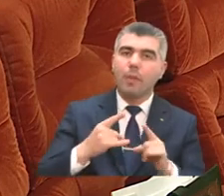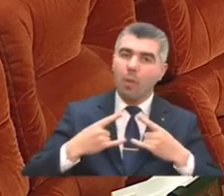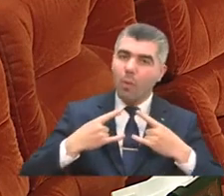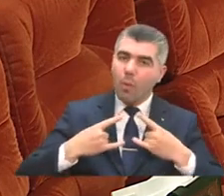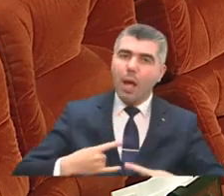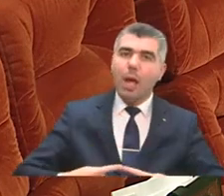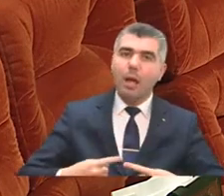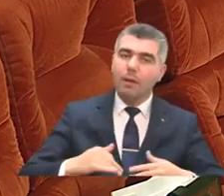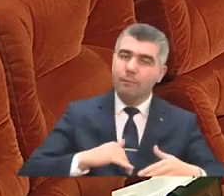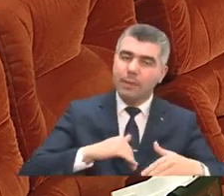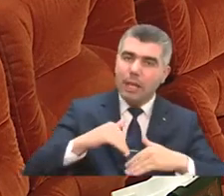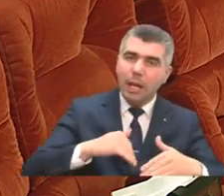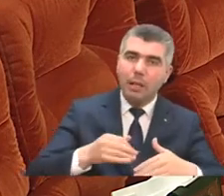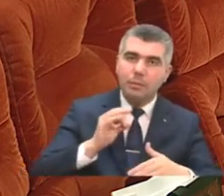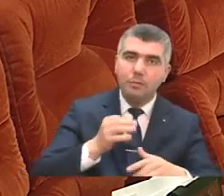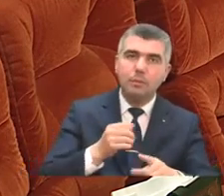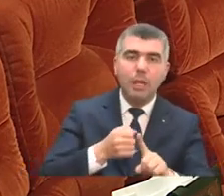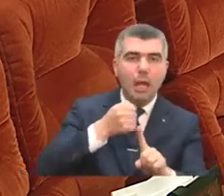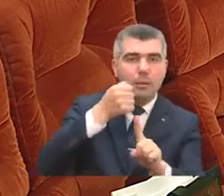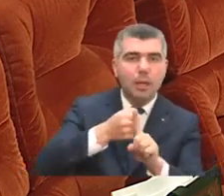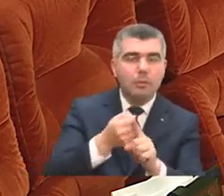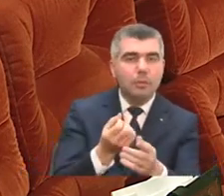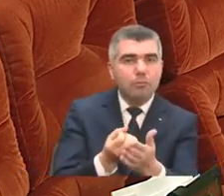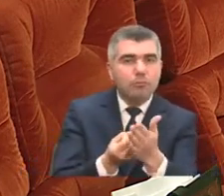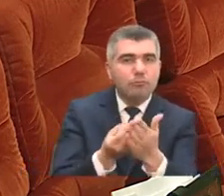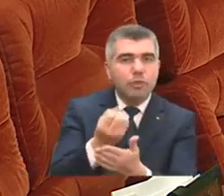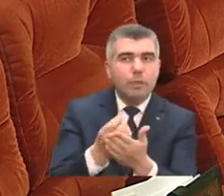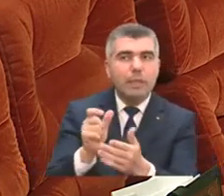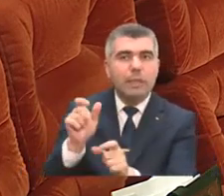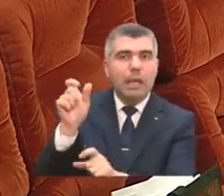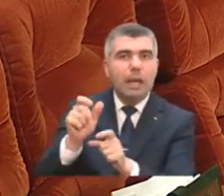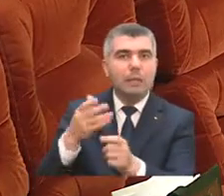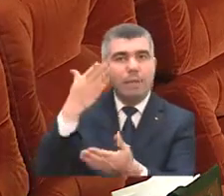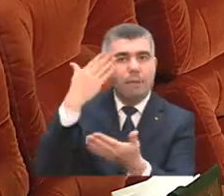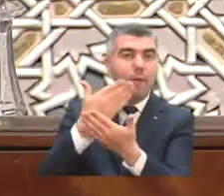الطرقيه غادي نعملوا حملات تحسيسيه باش هاد الناس. شكرا.